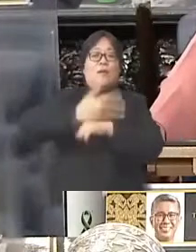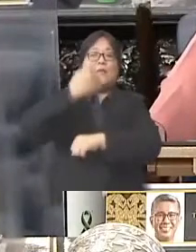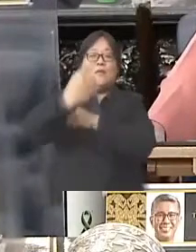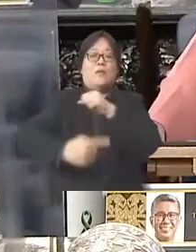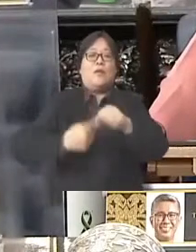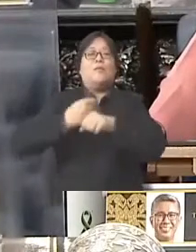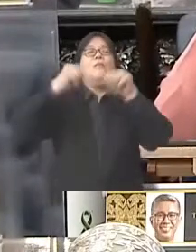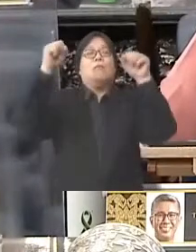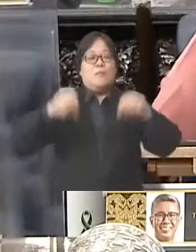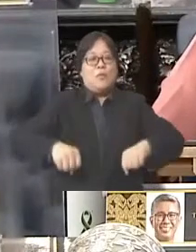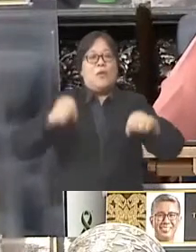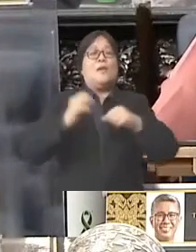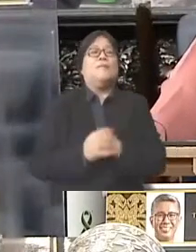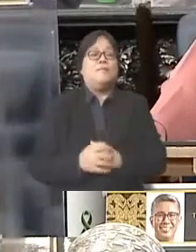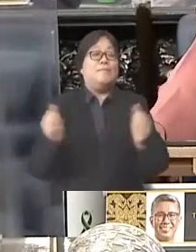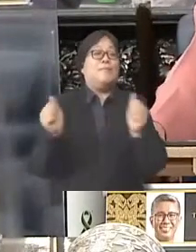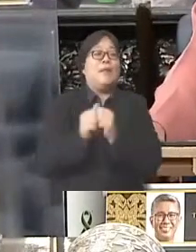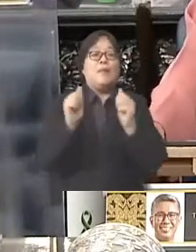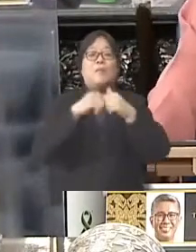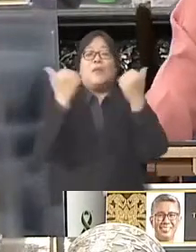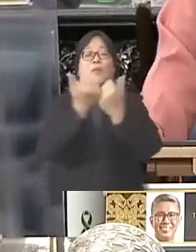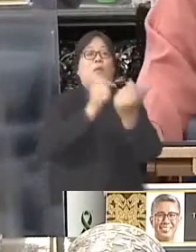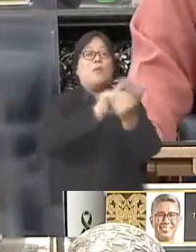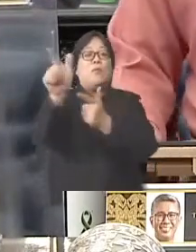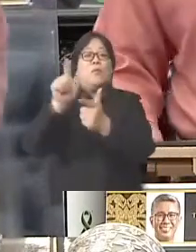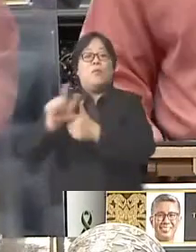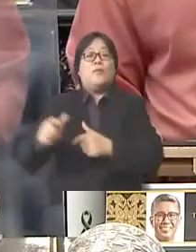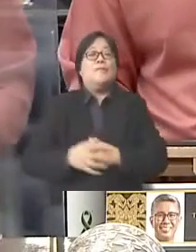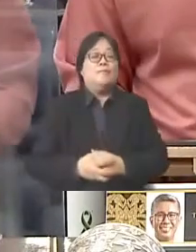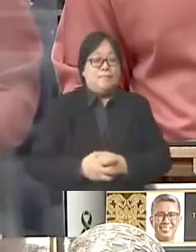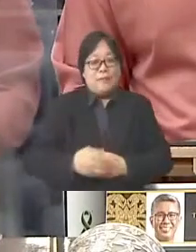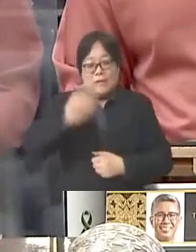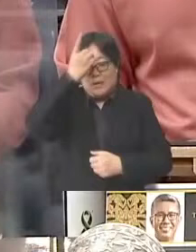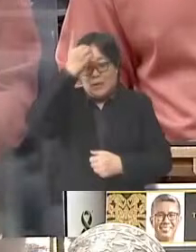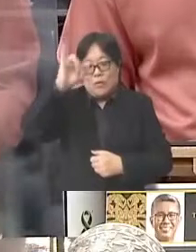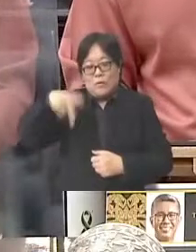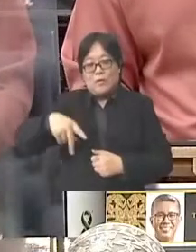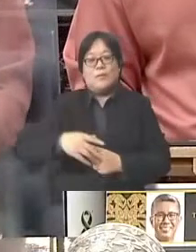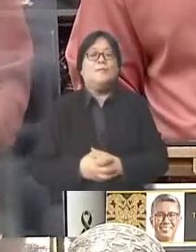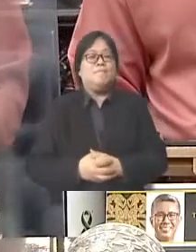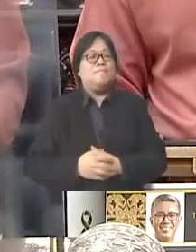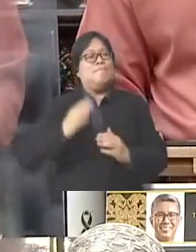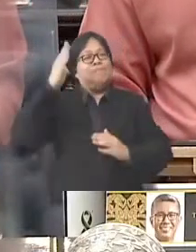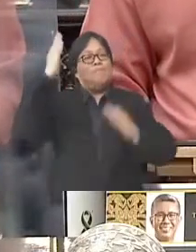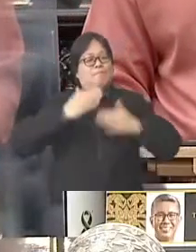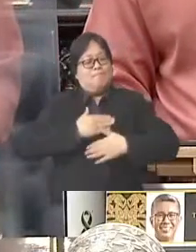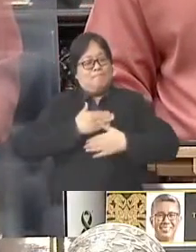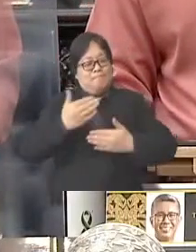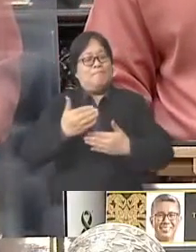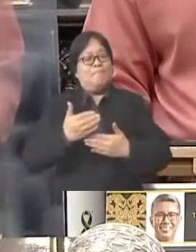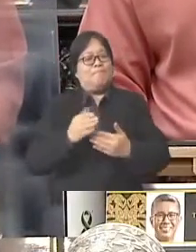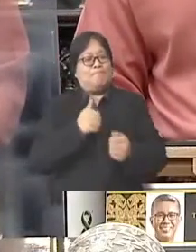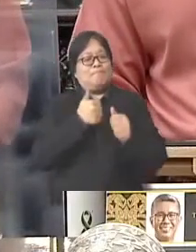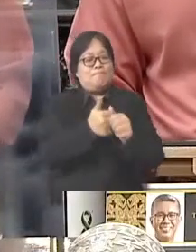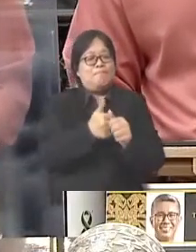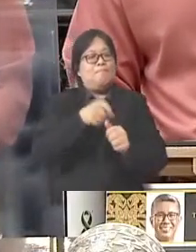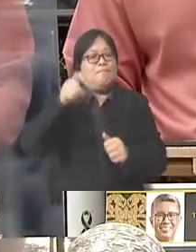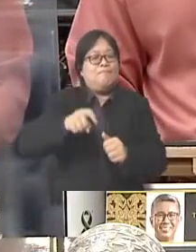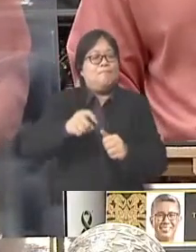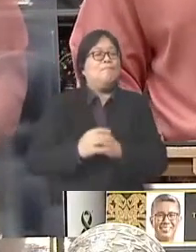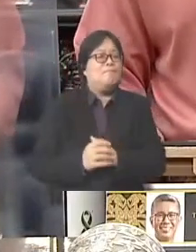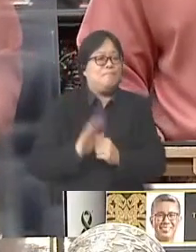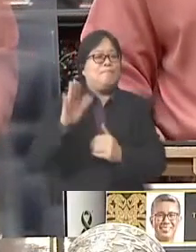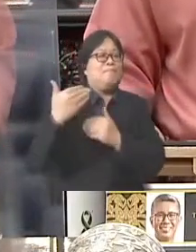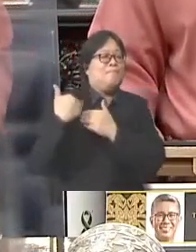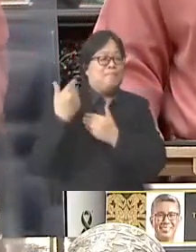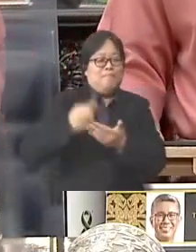hari setahun dibenarkan dengan pertumbuhan yang diluluskan datuknya di betul blazer komite dalam memenuhi obligasinya